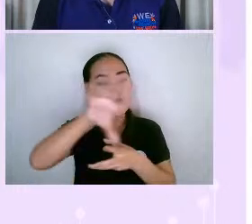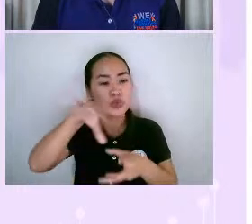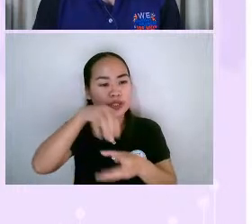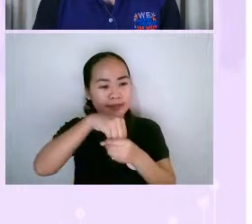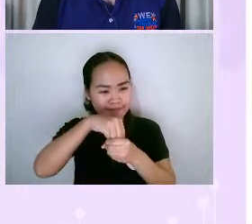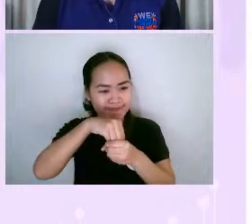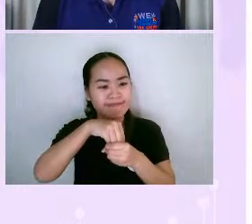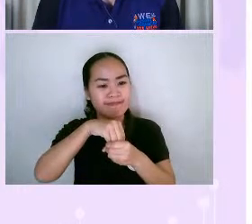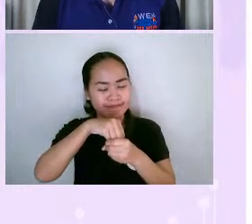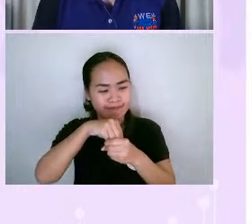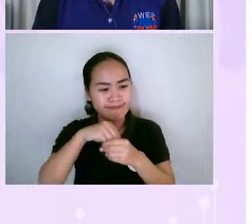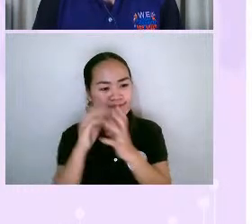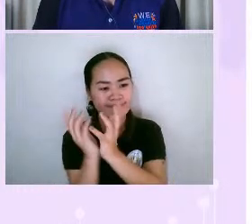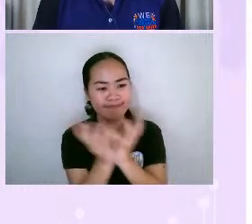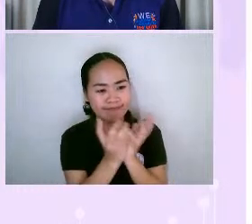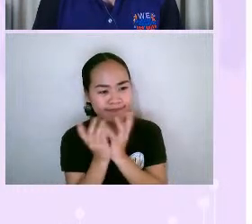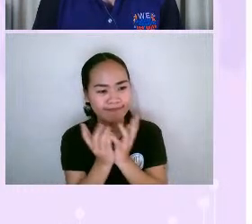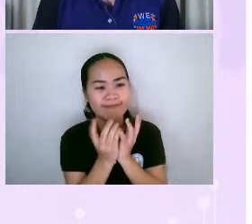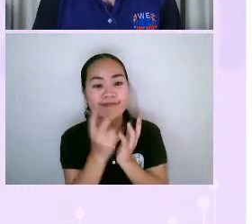website,